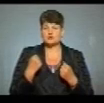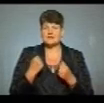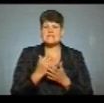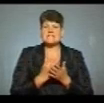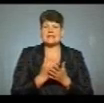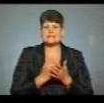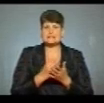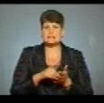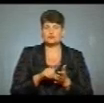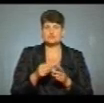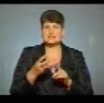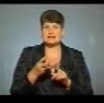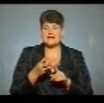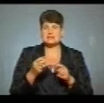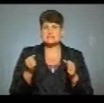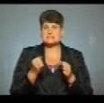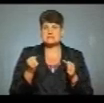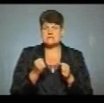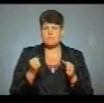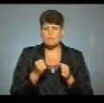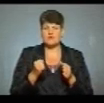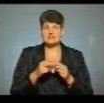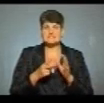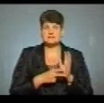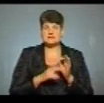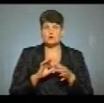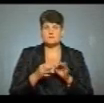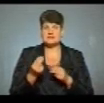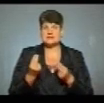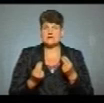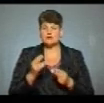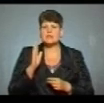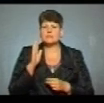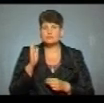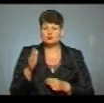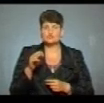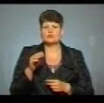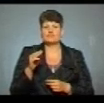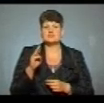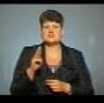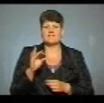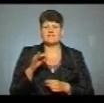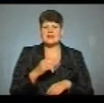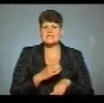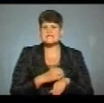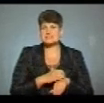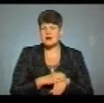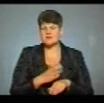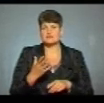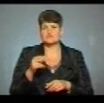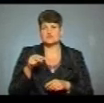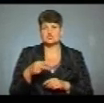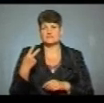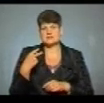кандидати на участь в третіх зимових юнацьких олімпійських іграх, які відбудуться в Лозанні, Швейцарії, в січні 2020